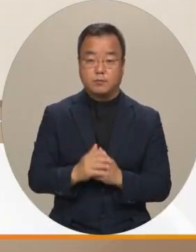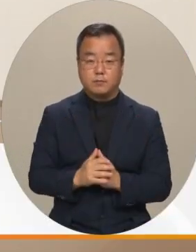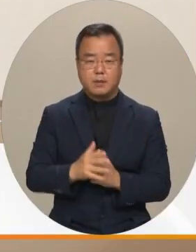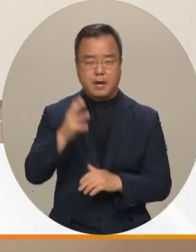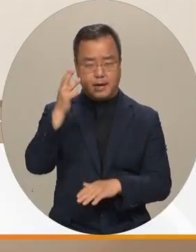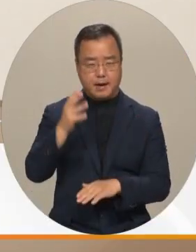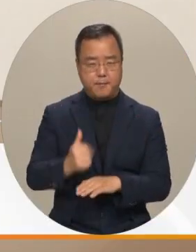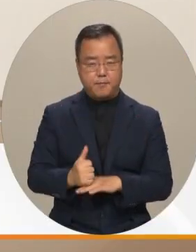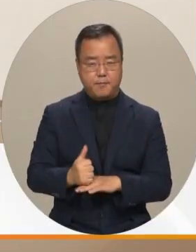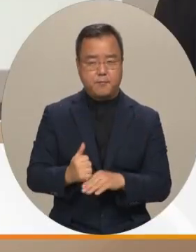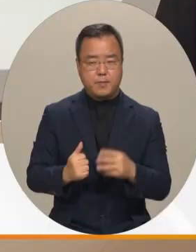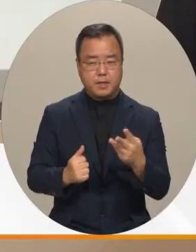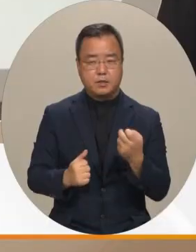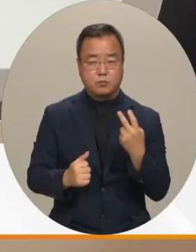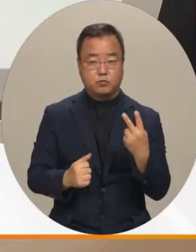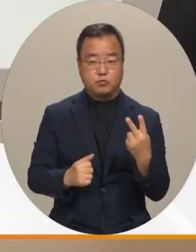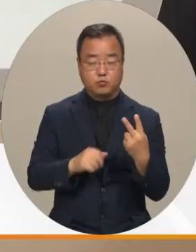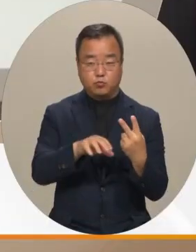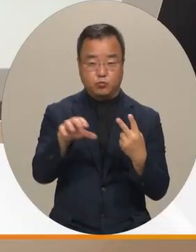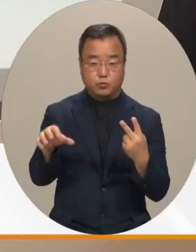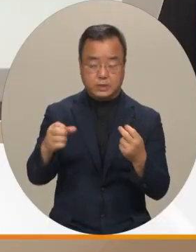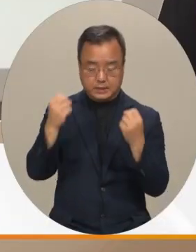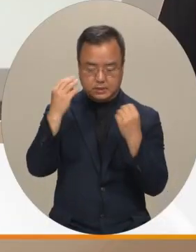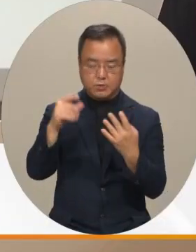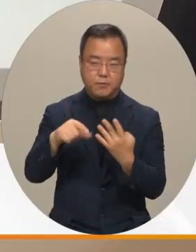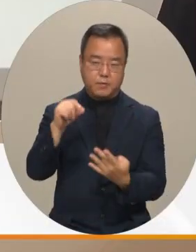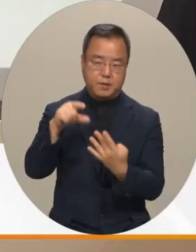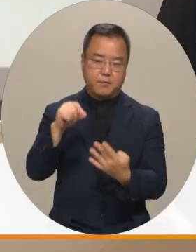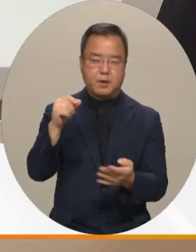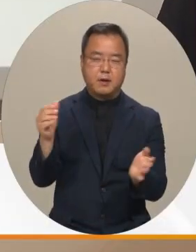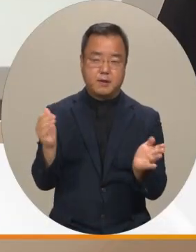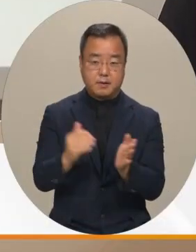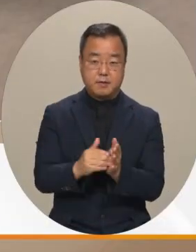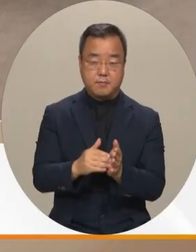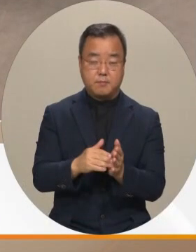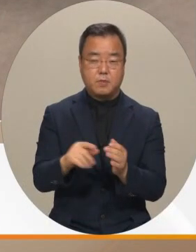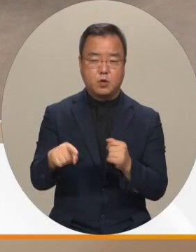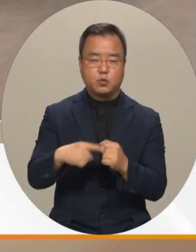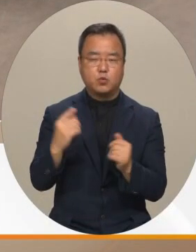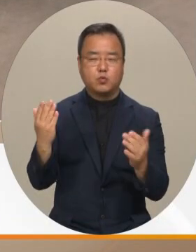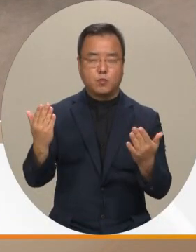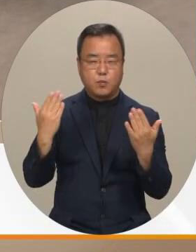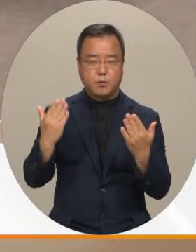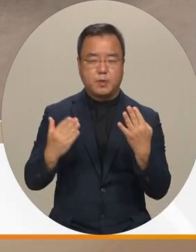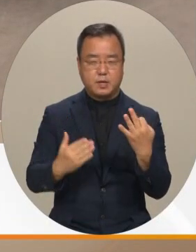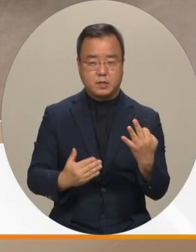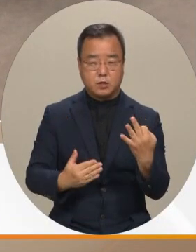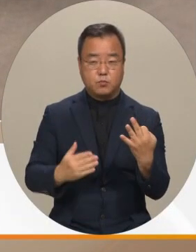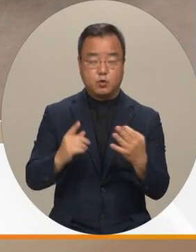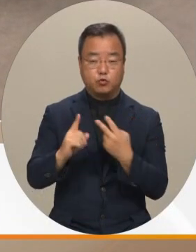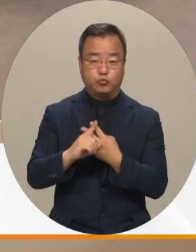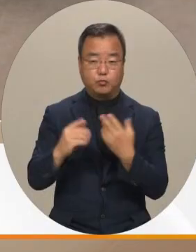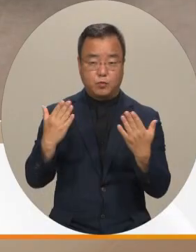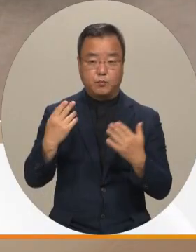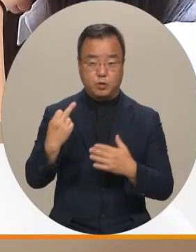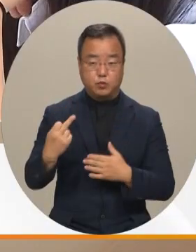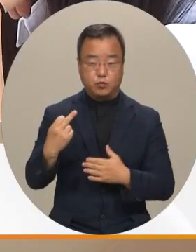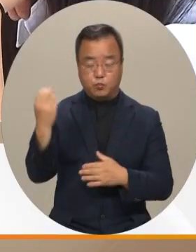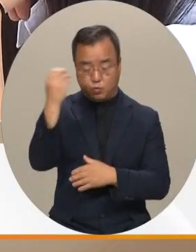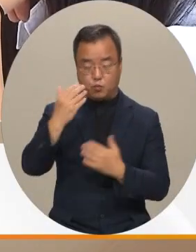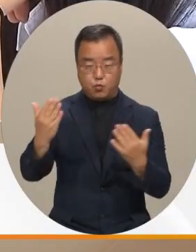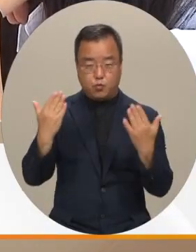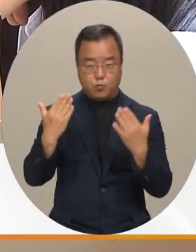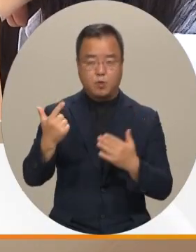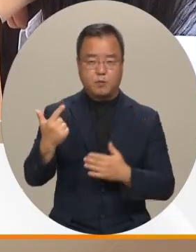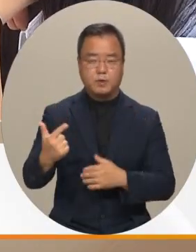최종 총 32곳이 새로 선정된 건데이 새로 선정된 학교로는 초등학교가 14곳 중학교 12곳 고등학교가 여섯